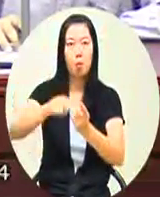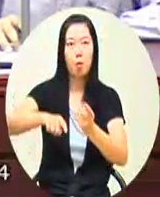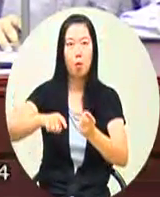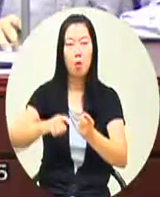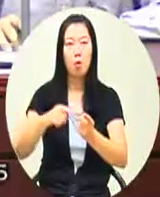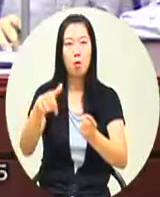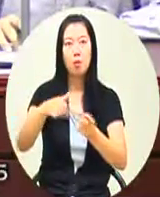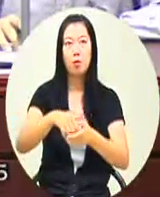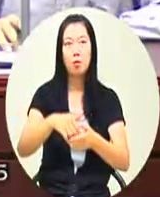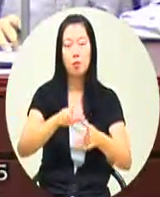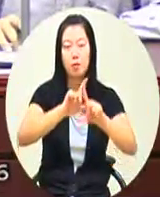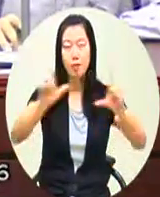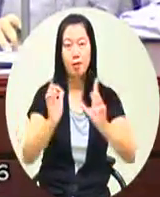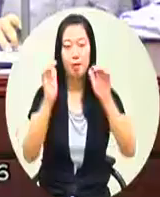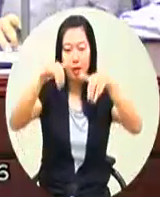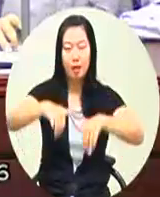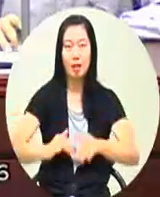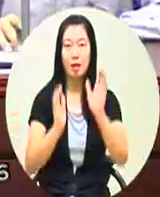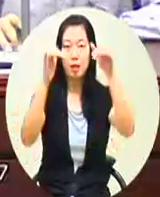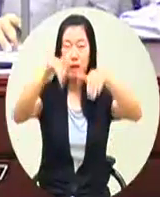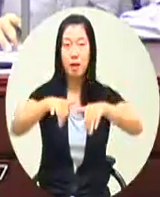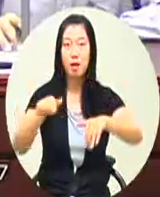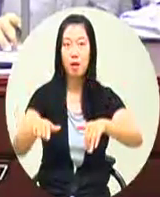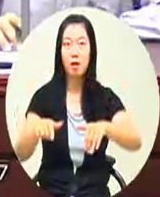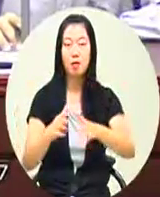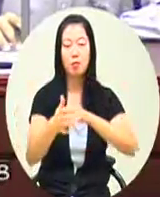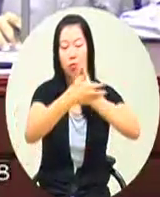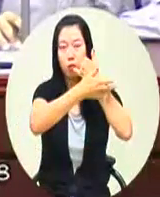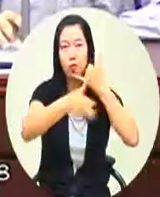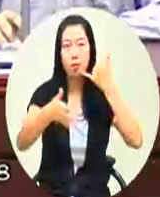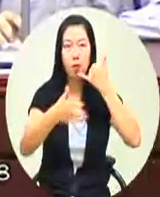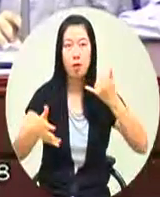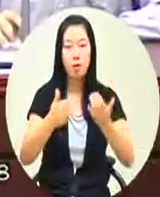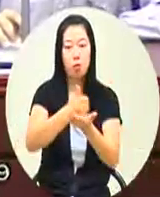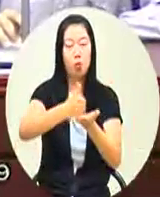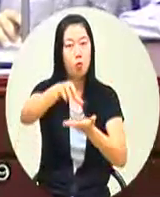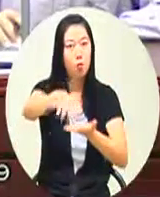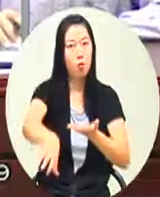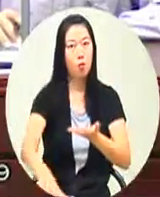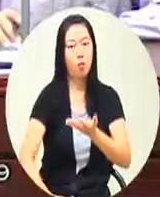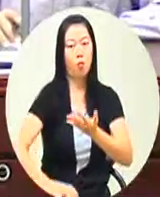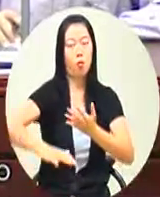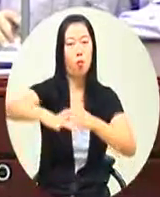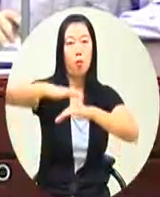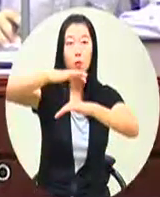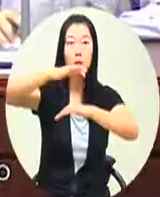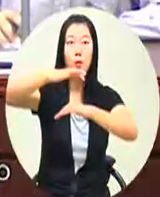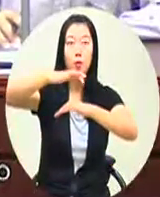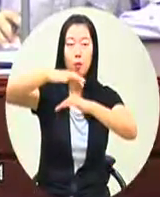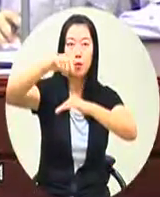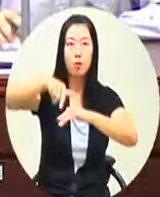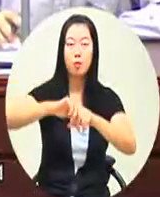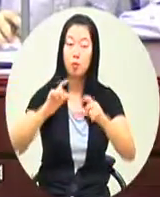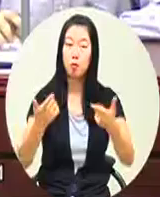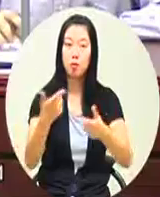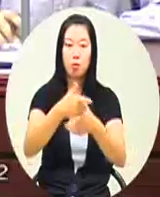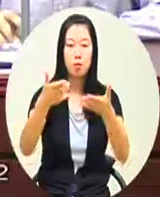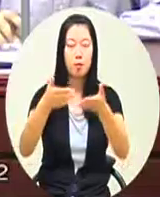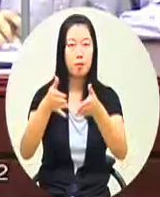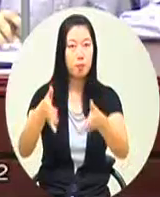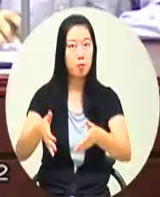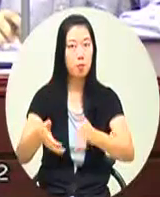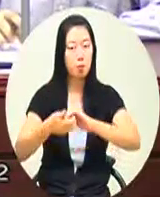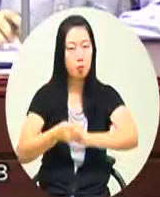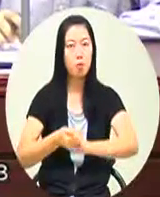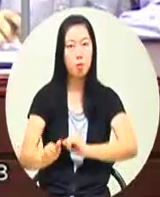潮。那大潮的话，整个出海口的水位就很高。那我们在设计的时候，那个出海口水位是大概设定大概